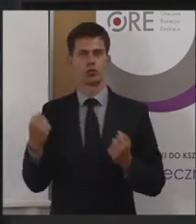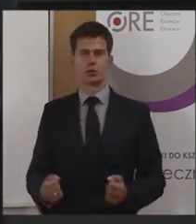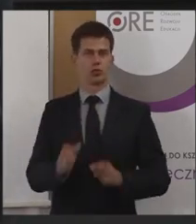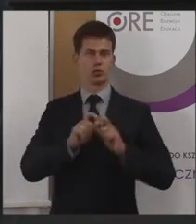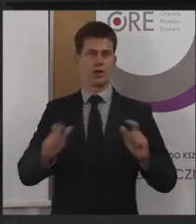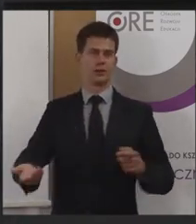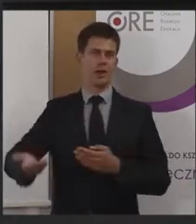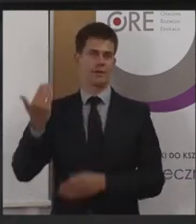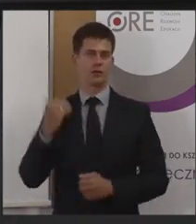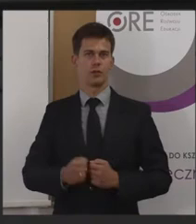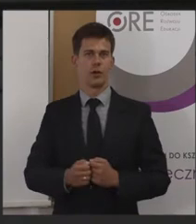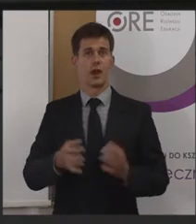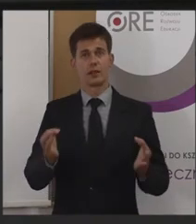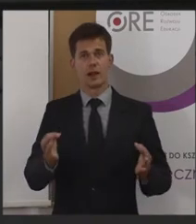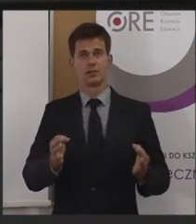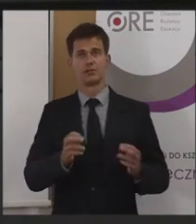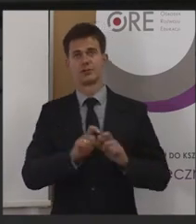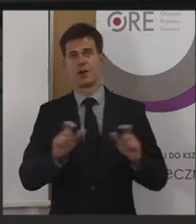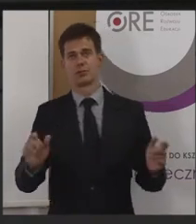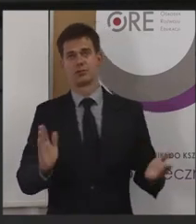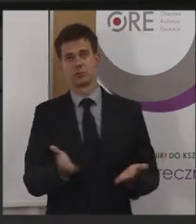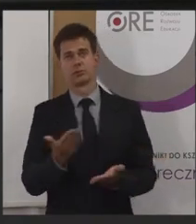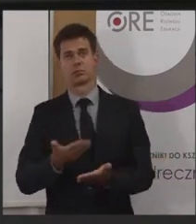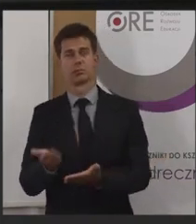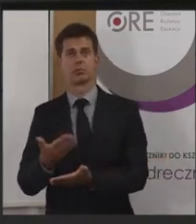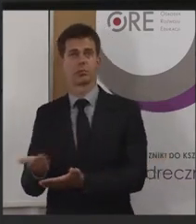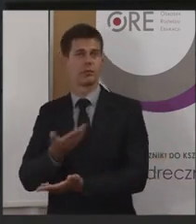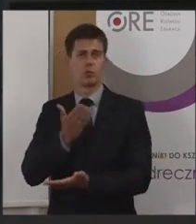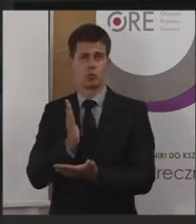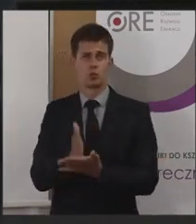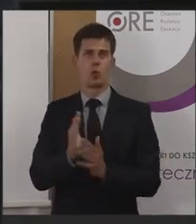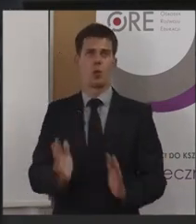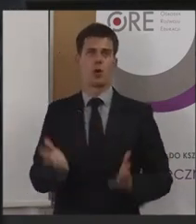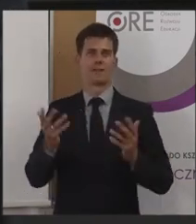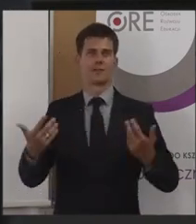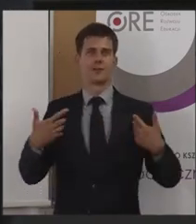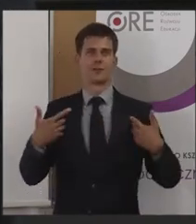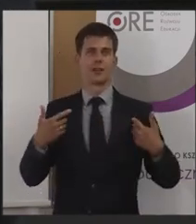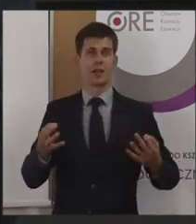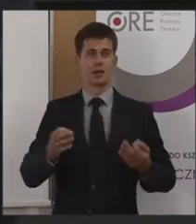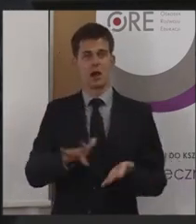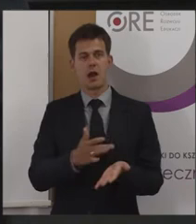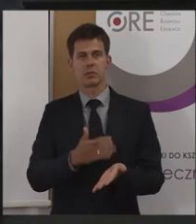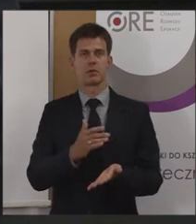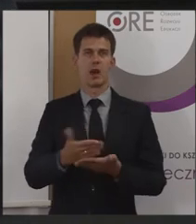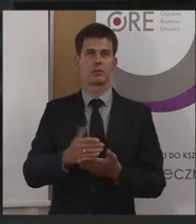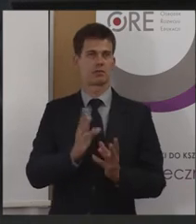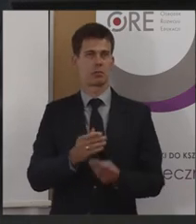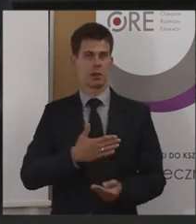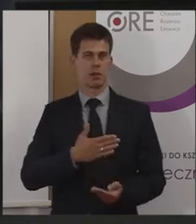teraz rodzica, który chce pomóc i musi jakby ogarnąć te problemy wychowawcze